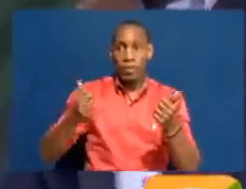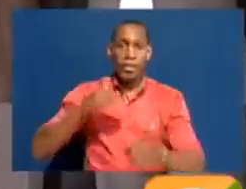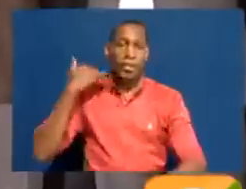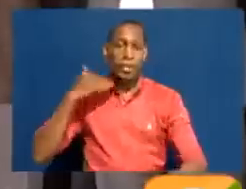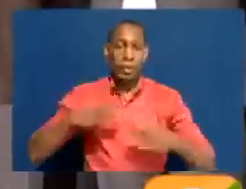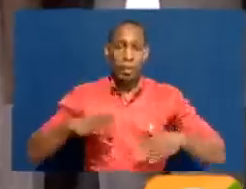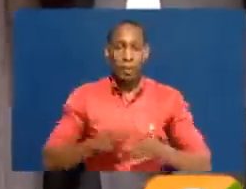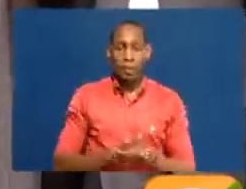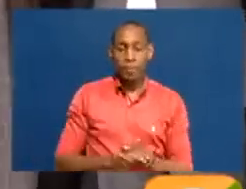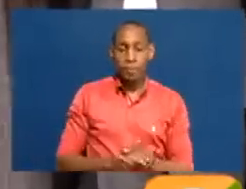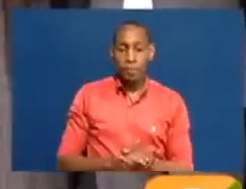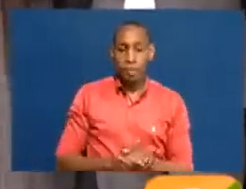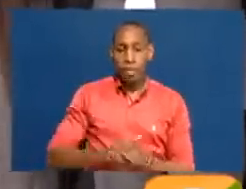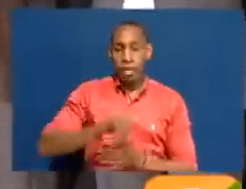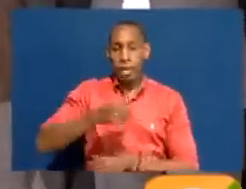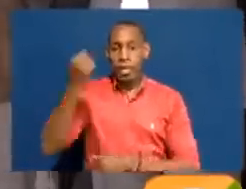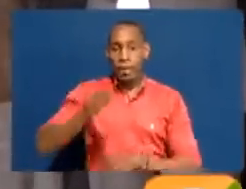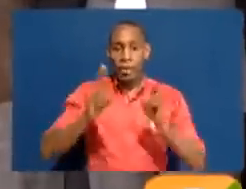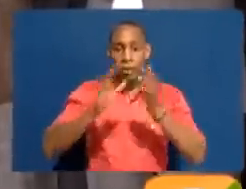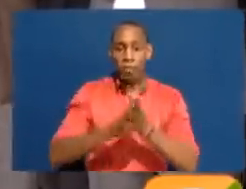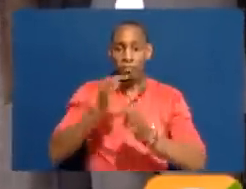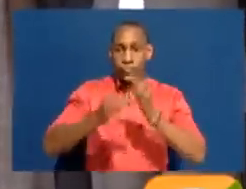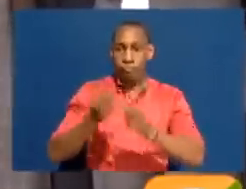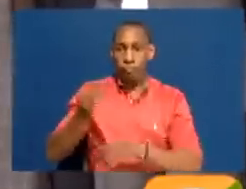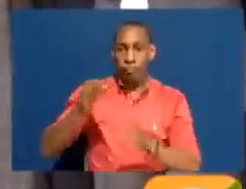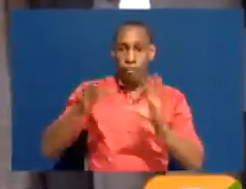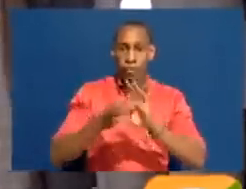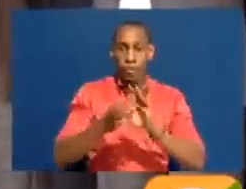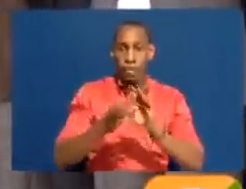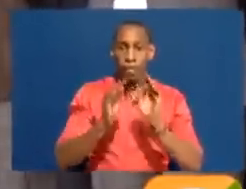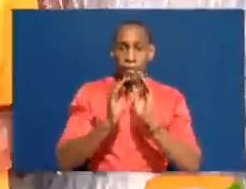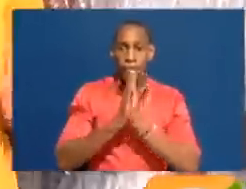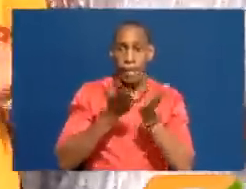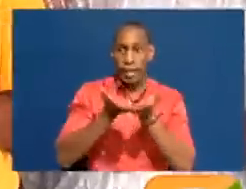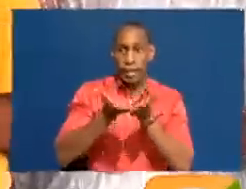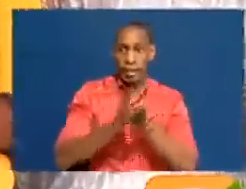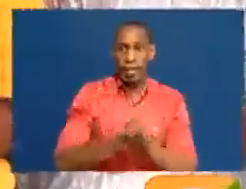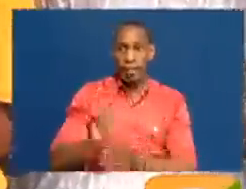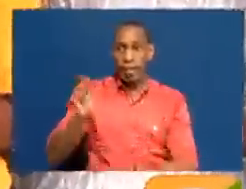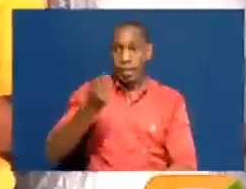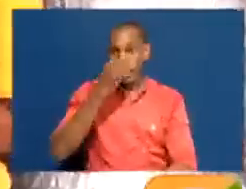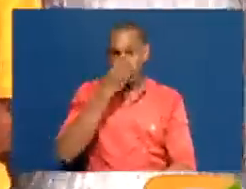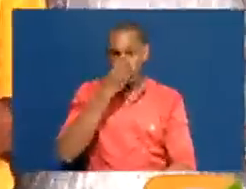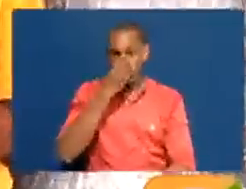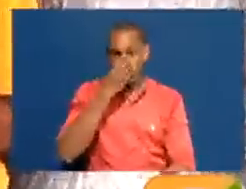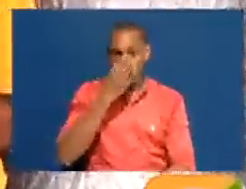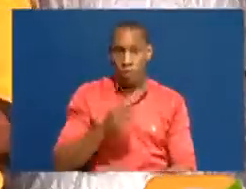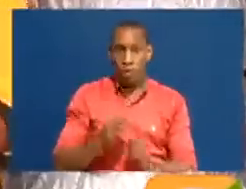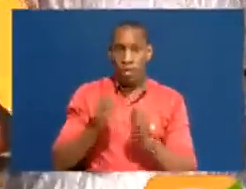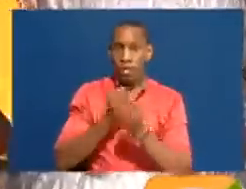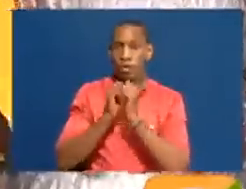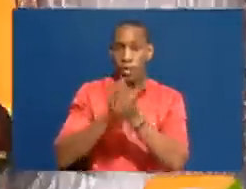machangili. Other political issues dominated the interdenominational prayer service, with President Ruto and his